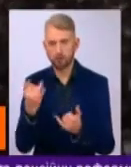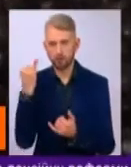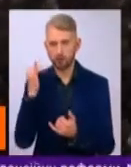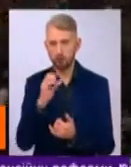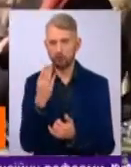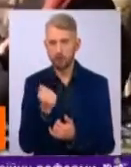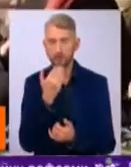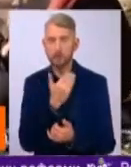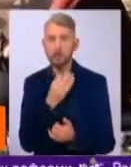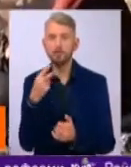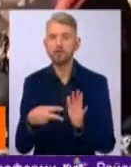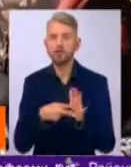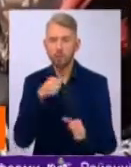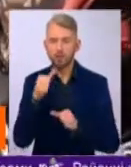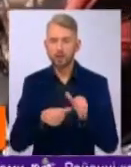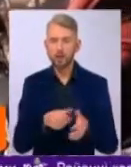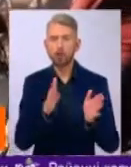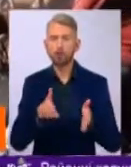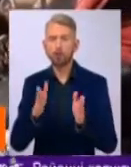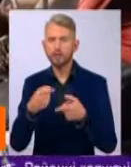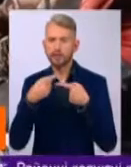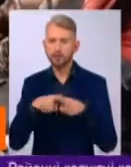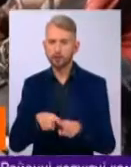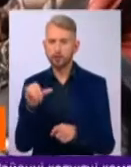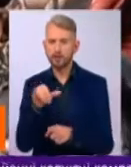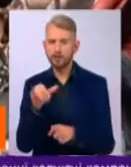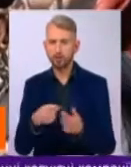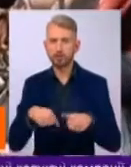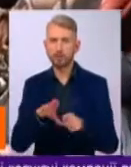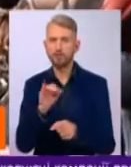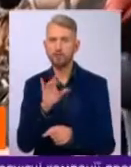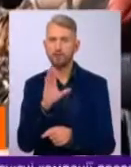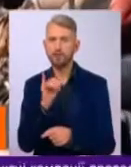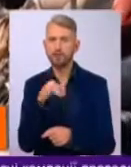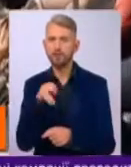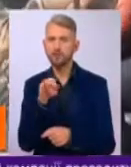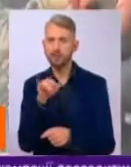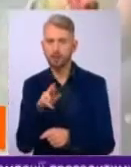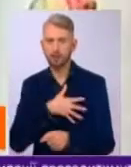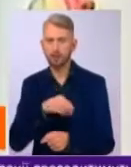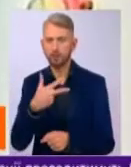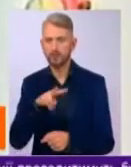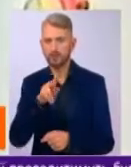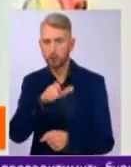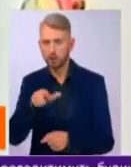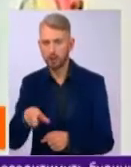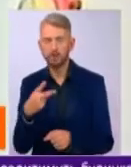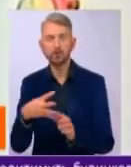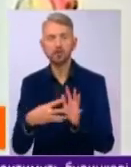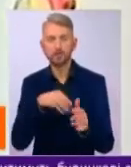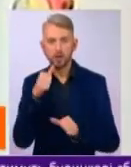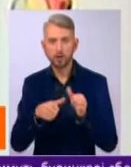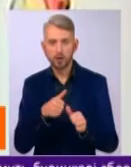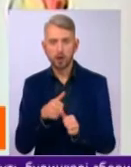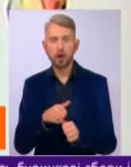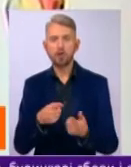останні. 2007 рік. Гуртожиток Технічного університету штату Вірджинія. Загинуло 32 людини. 2009. Кінстон,